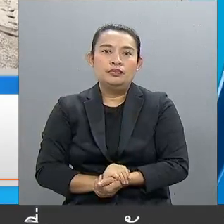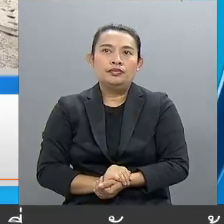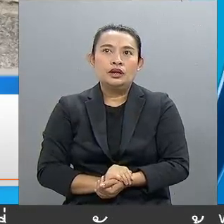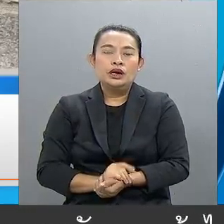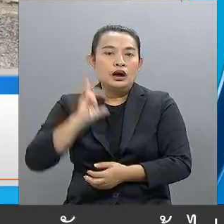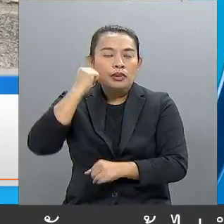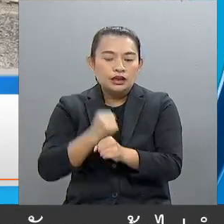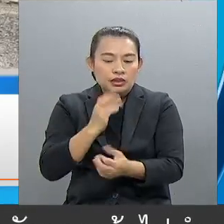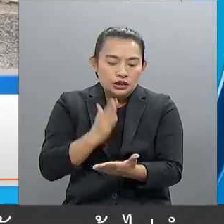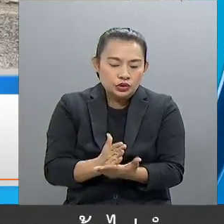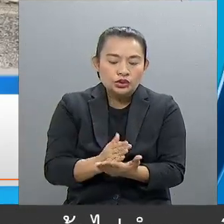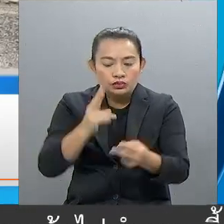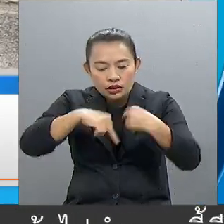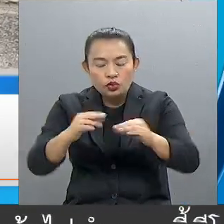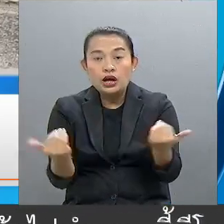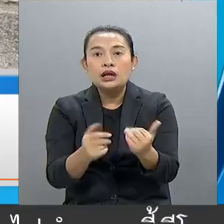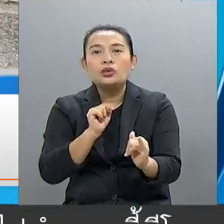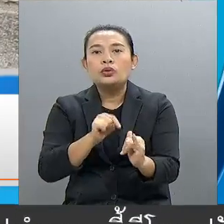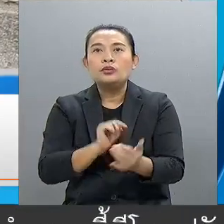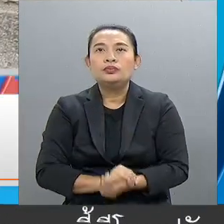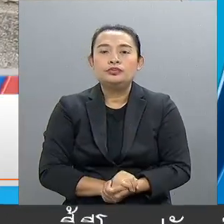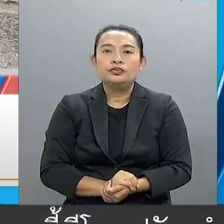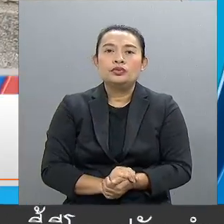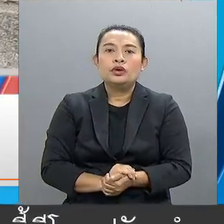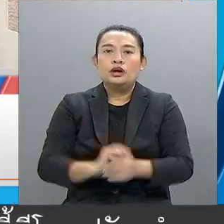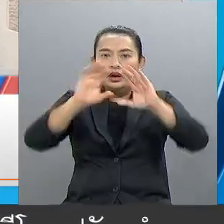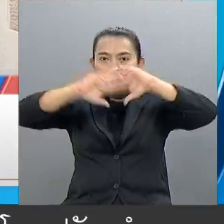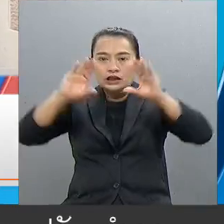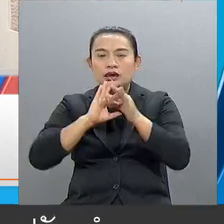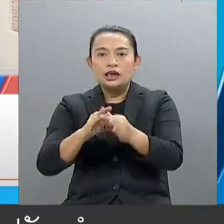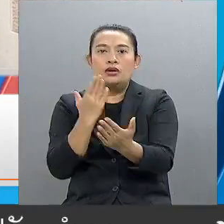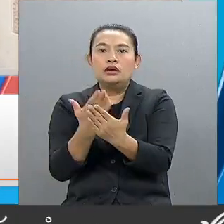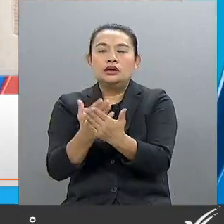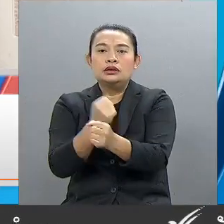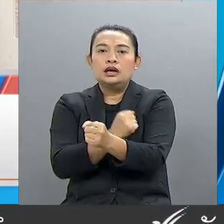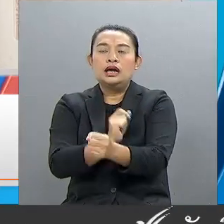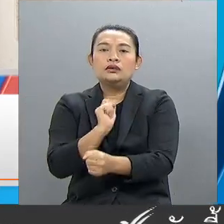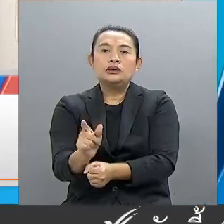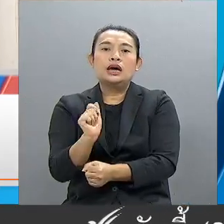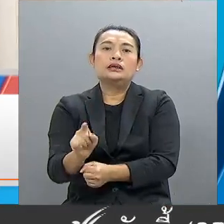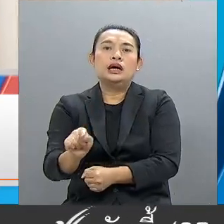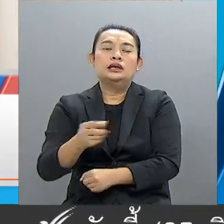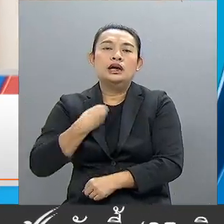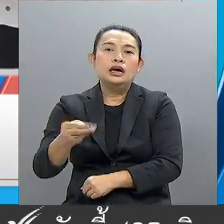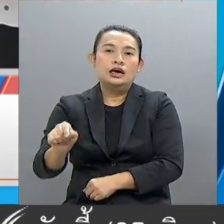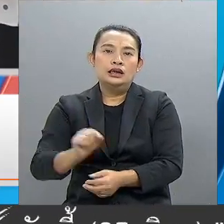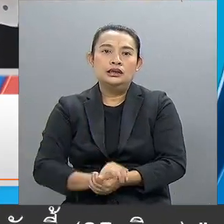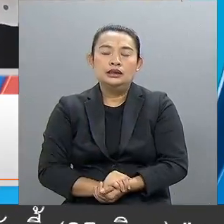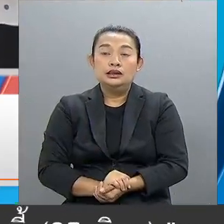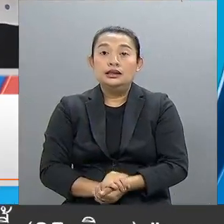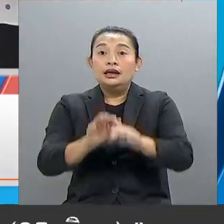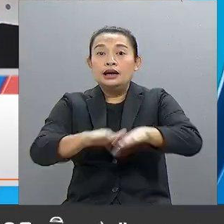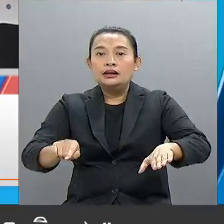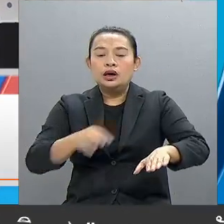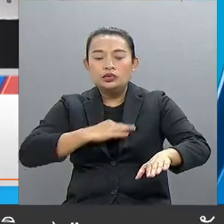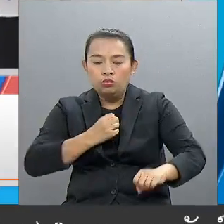กเนี่ยทางหน่วยงานราชการที่เกี่ยวข้องเนี่ยก็ต้องจ่ายค่าเสียหายส่วนนี้ให้แล้วถ้าเกิดว่าเด็กมีอาการหวาดผวามีอา